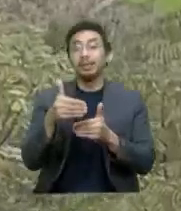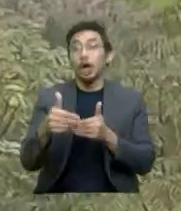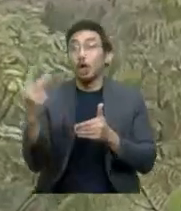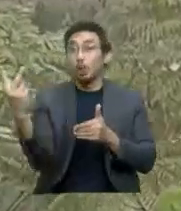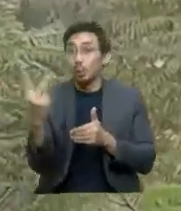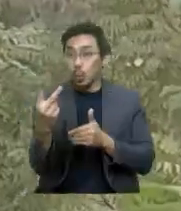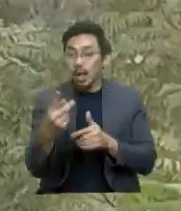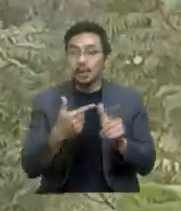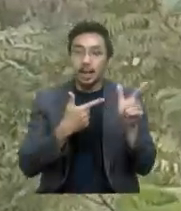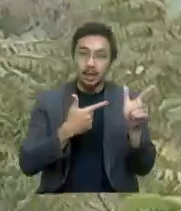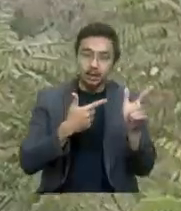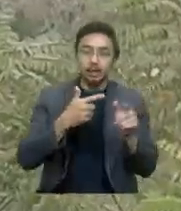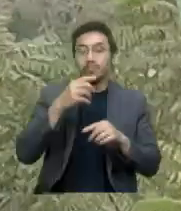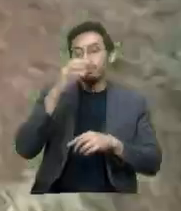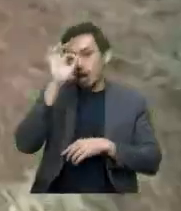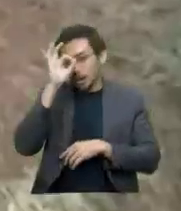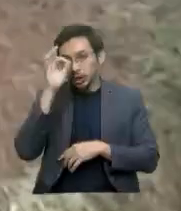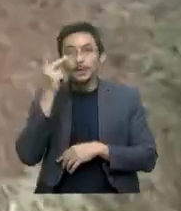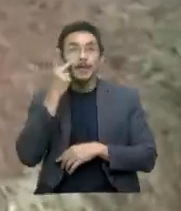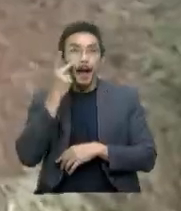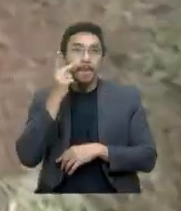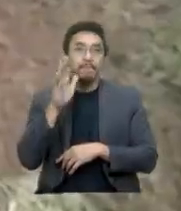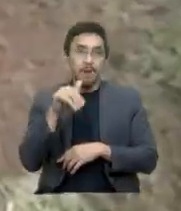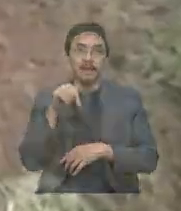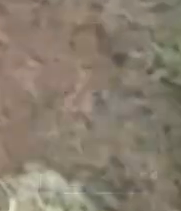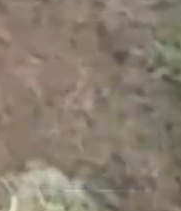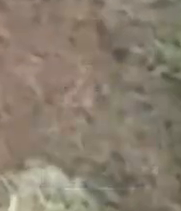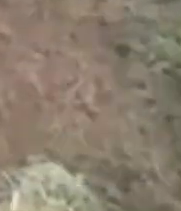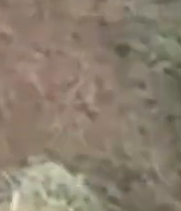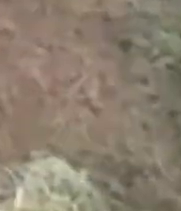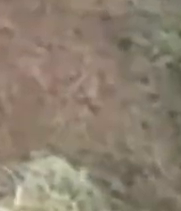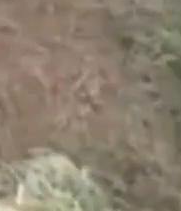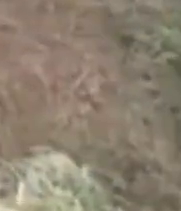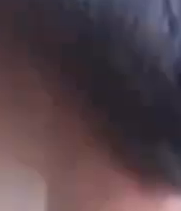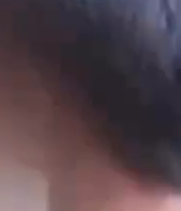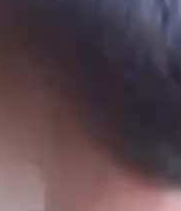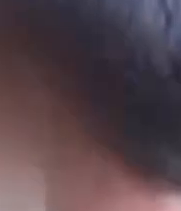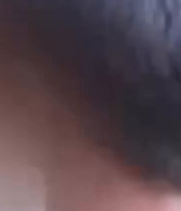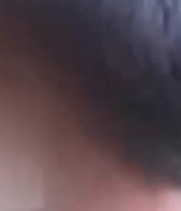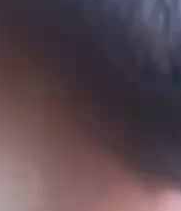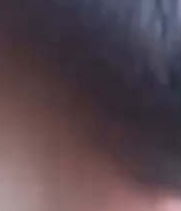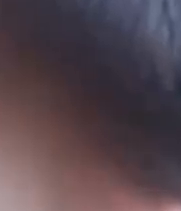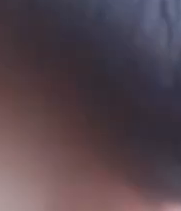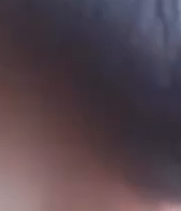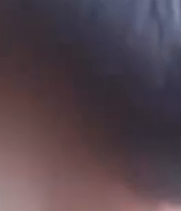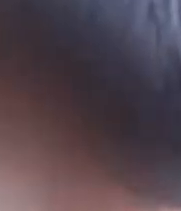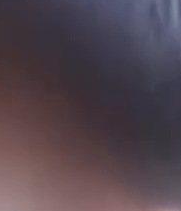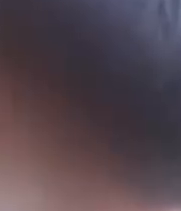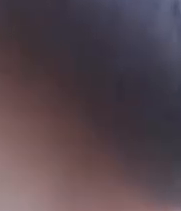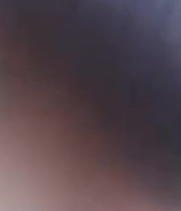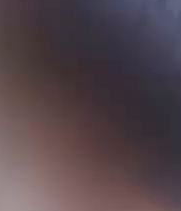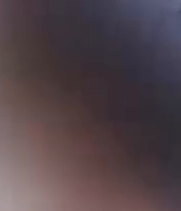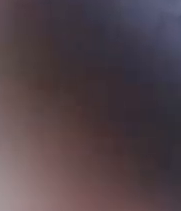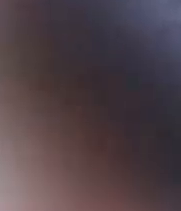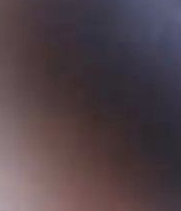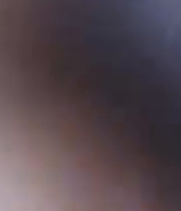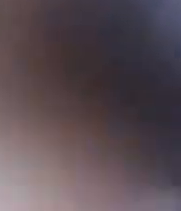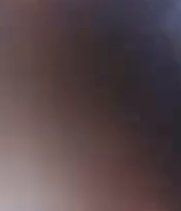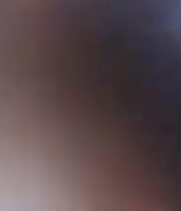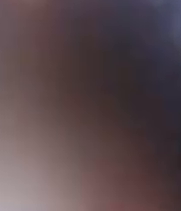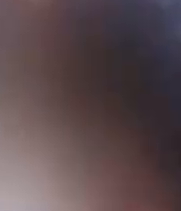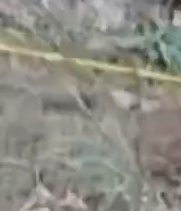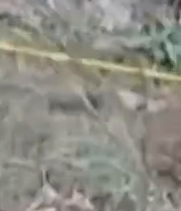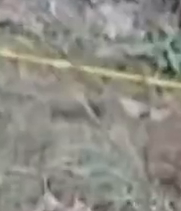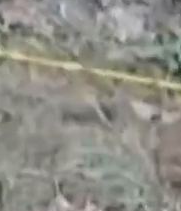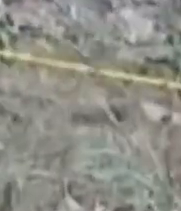Petugas gabungan masih berjaga-jaga di dua titik jatuhnya pesawat. Di antaranya di Desa Kedung, Kecamatan Puspo dan Gunung Pundi Wonorejo, Kecamatan